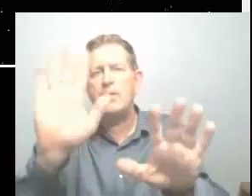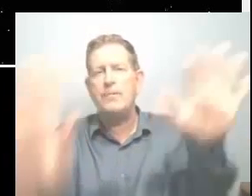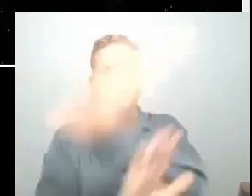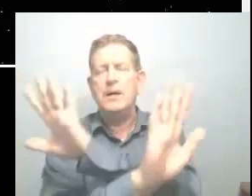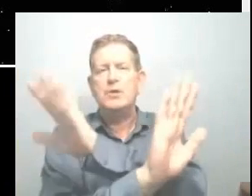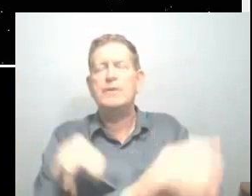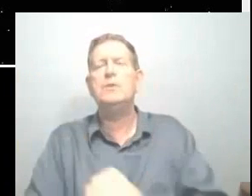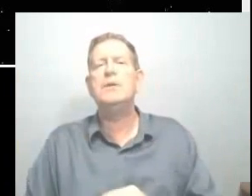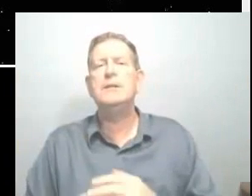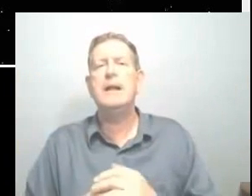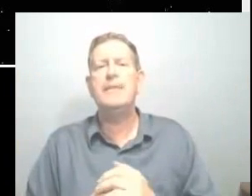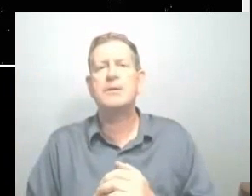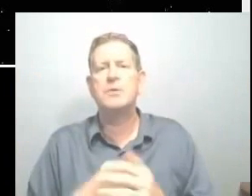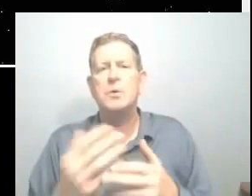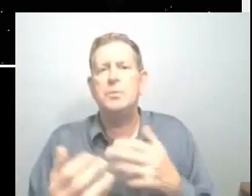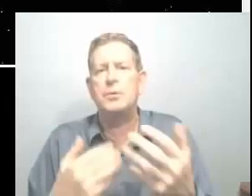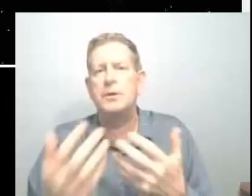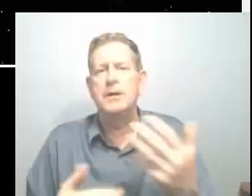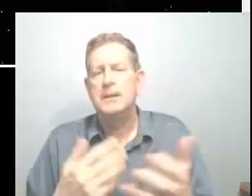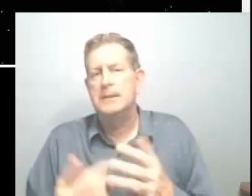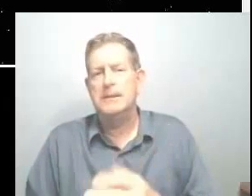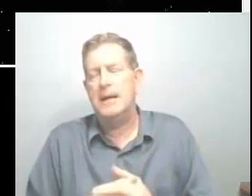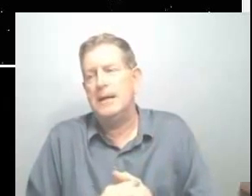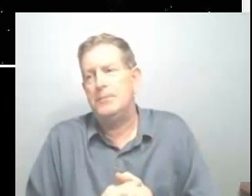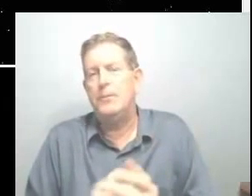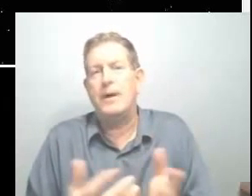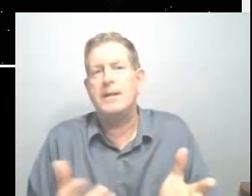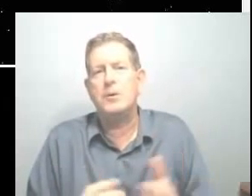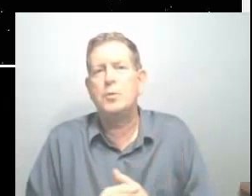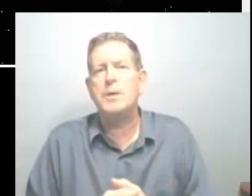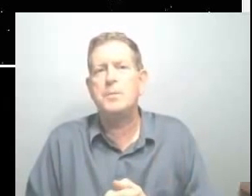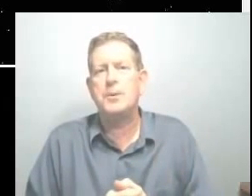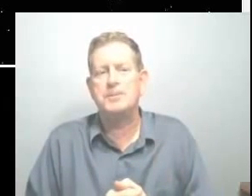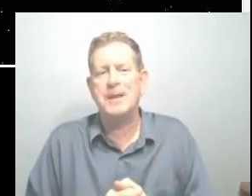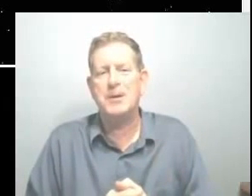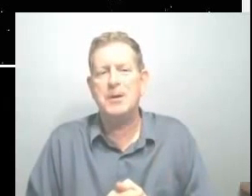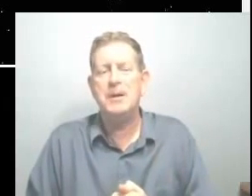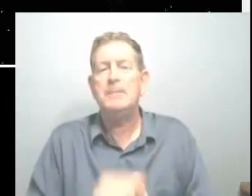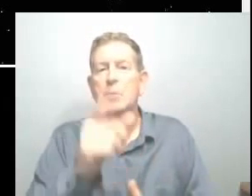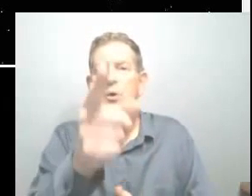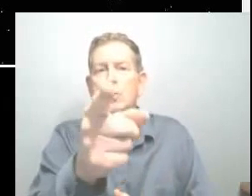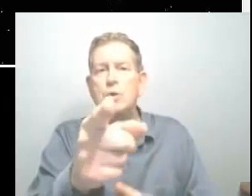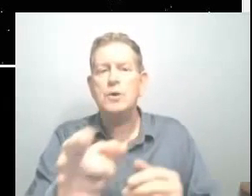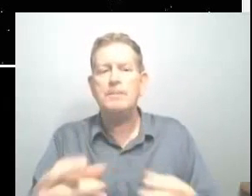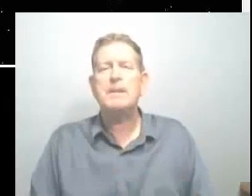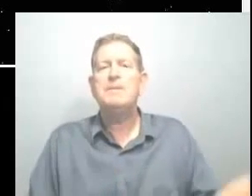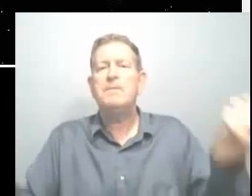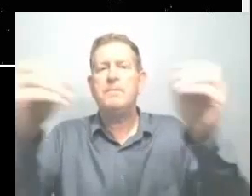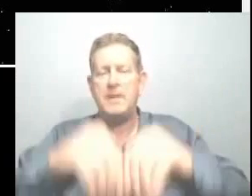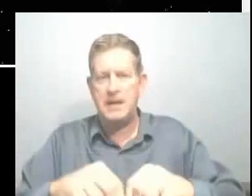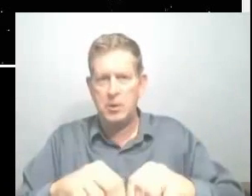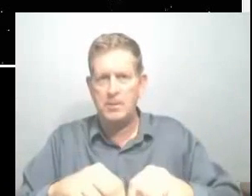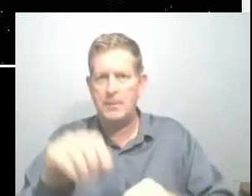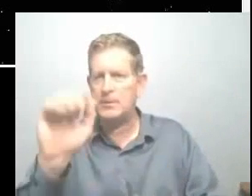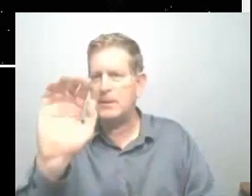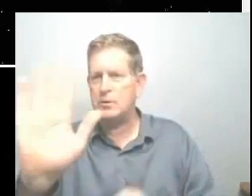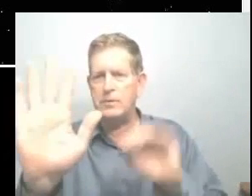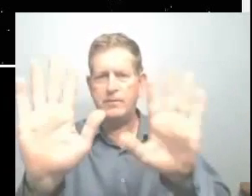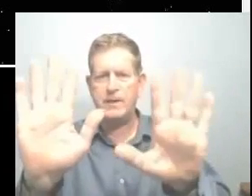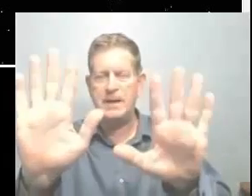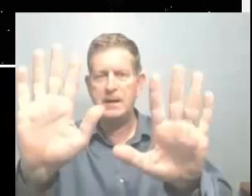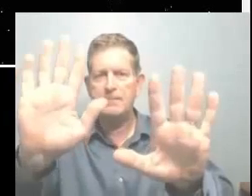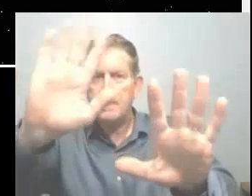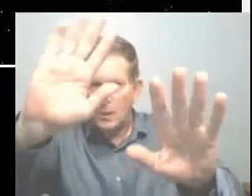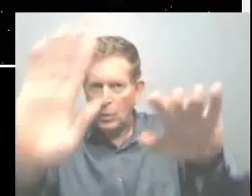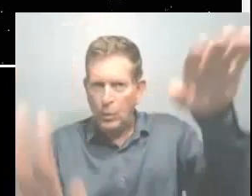que, mais moi, je vais utiliser l'inversion pour varier un tout petit peu. D'accord? Donc, tu fais, normalement, c'est